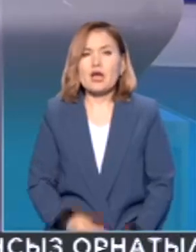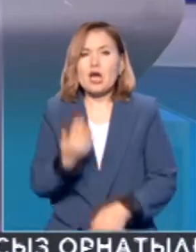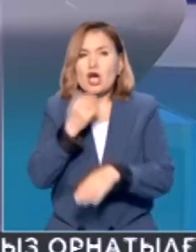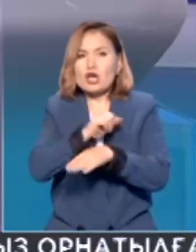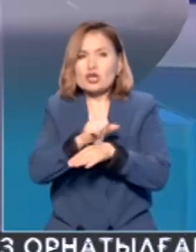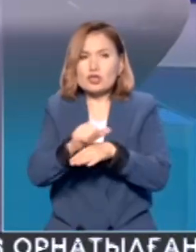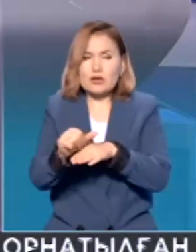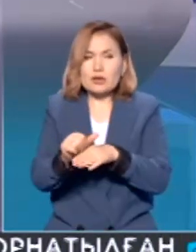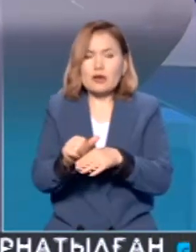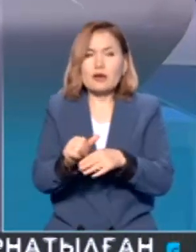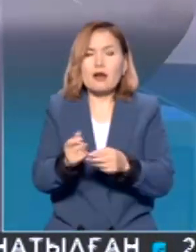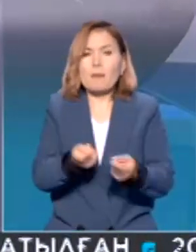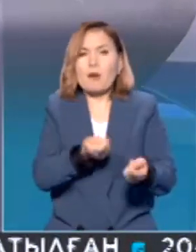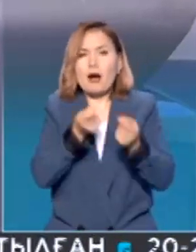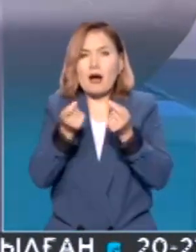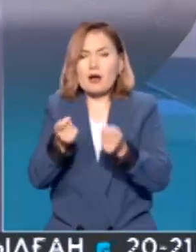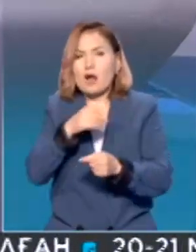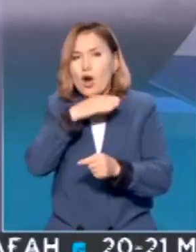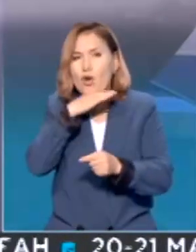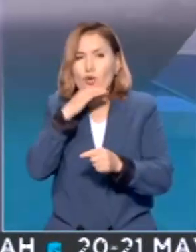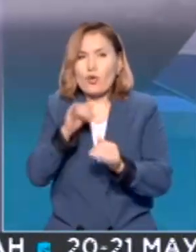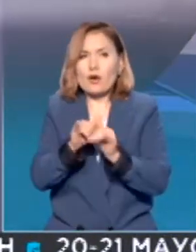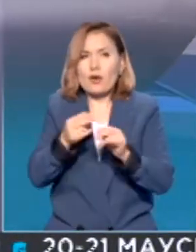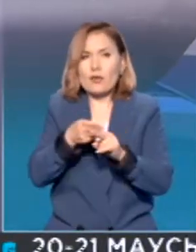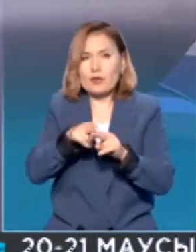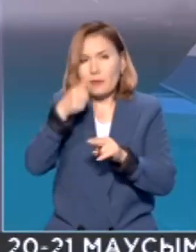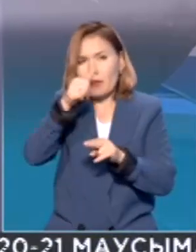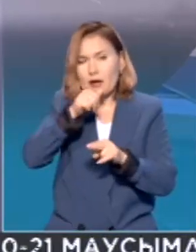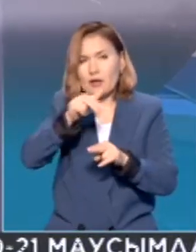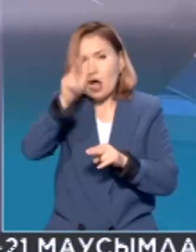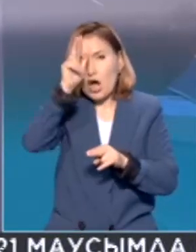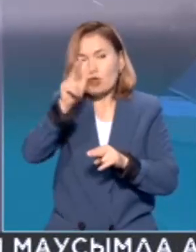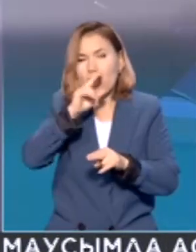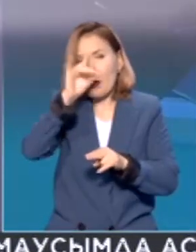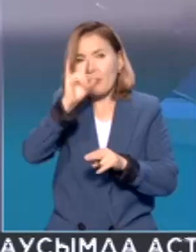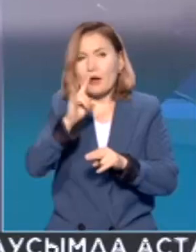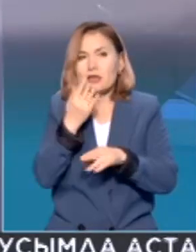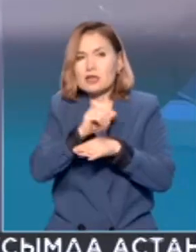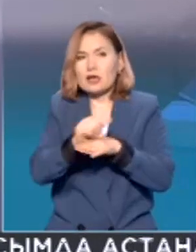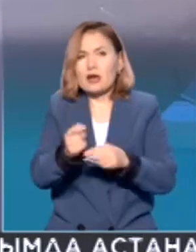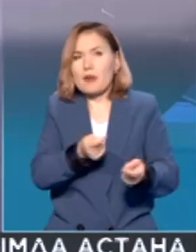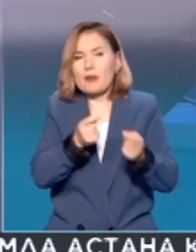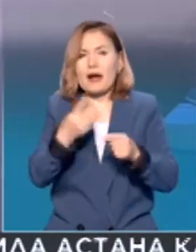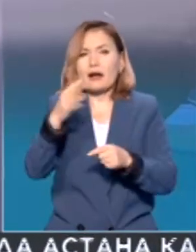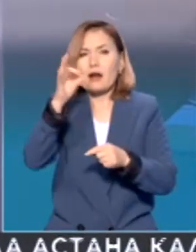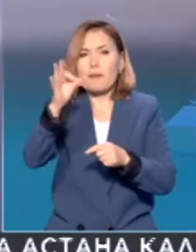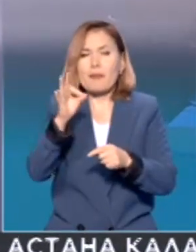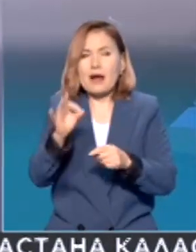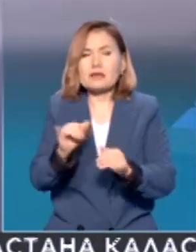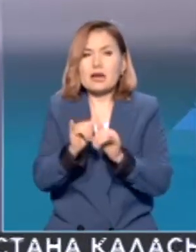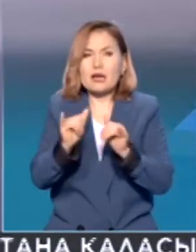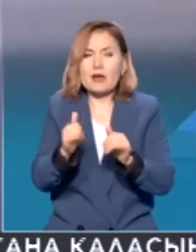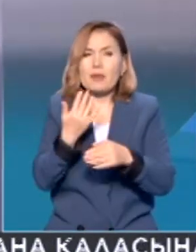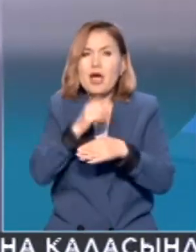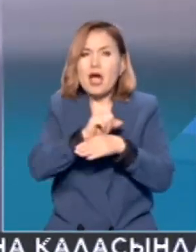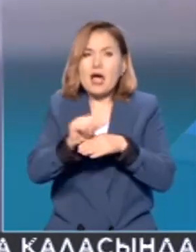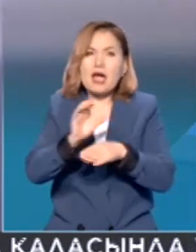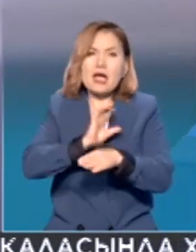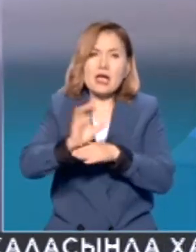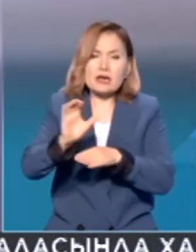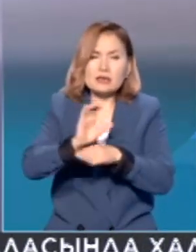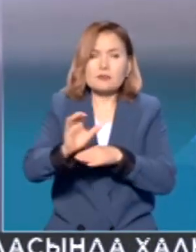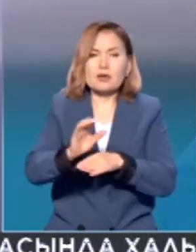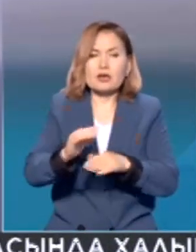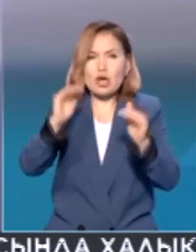Шетелден келетін тауар көбейіп жатыр. Мәселен, биылғы 3 айда Қазақстанның импорты 40% артқан, ал экспорт керісінше төмендеген.